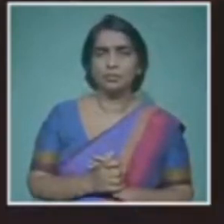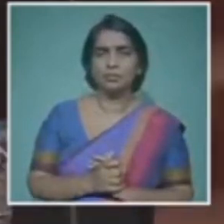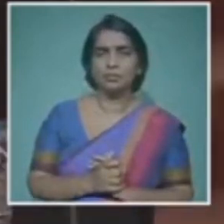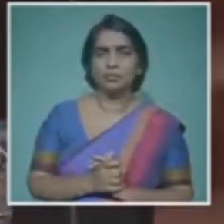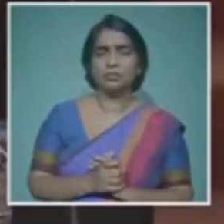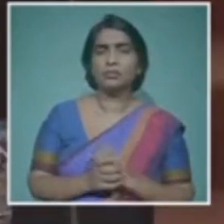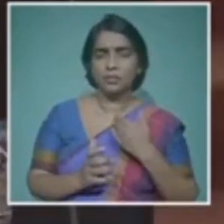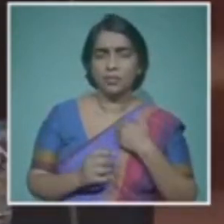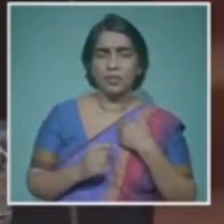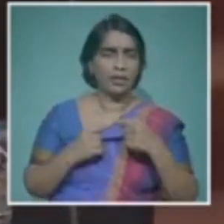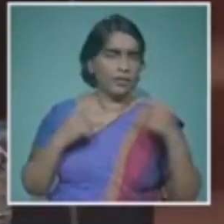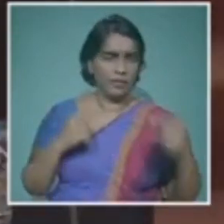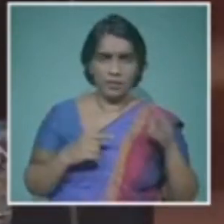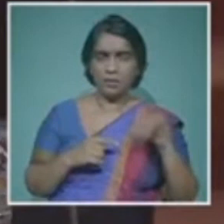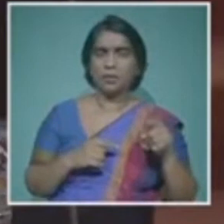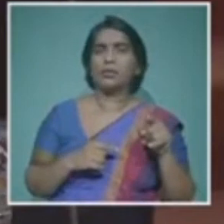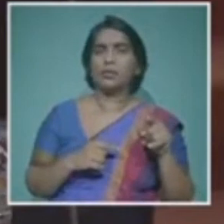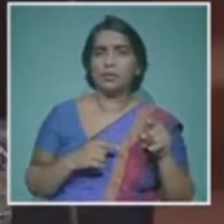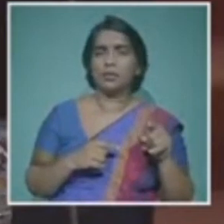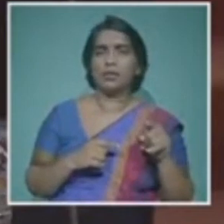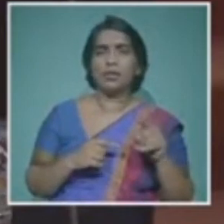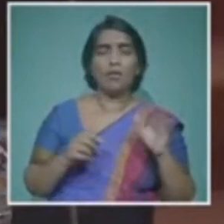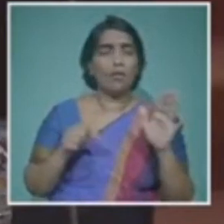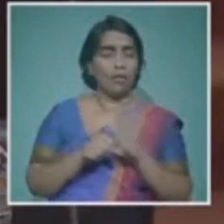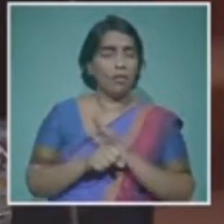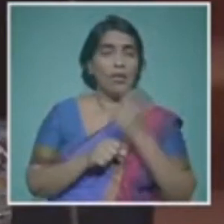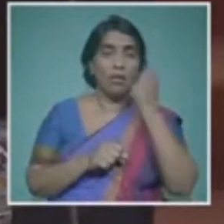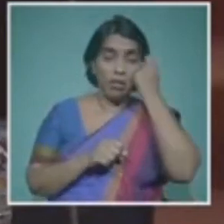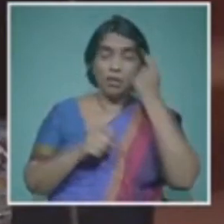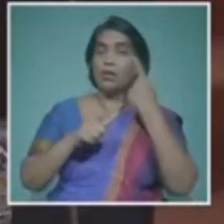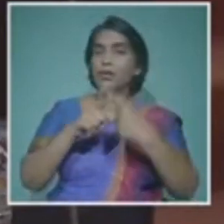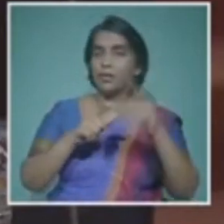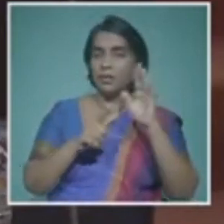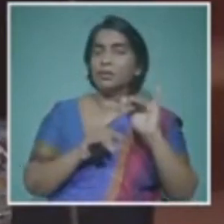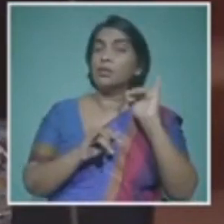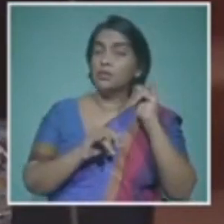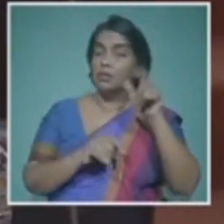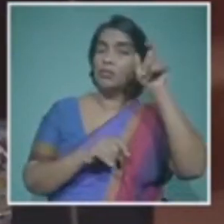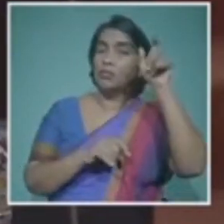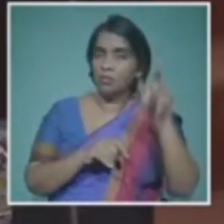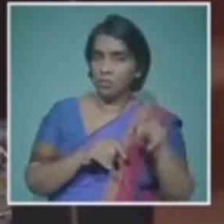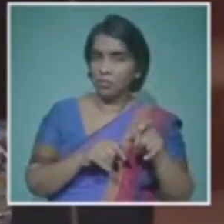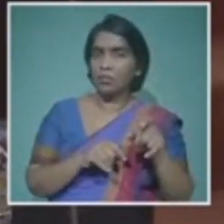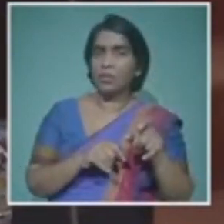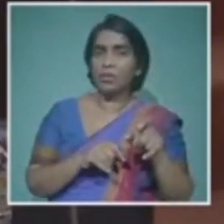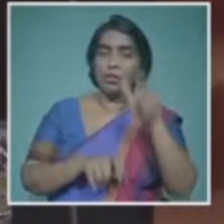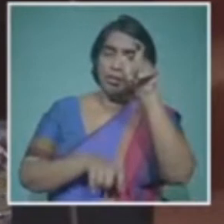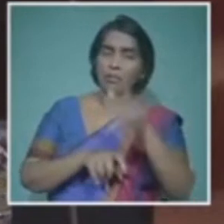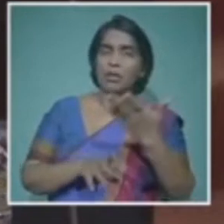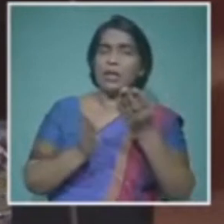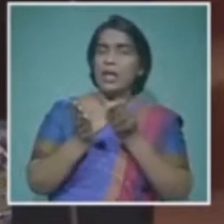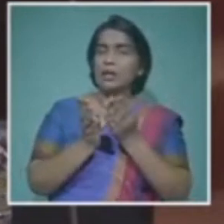Bagay, Virutha, make I. පූර්ණ යෝජනාවකින් පමණක් යම් තැනෙත්ක් චරිතය හෝ